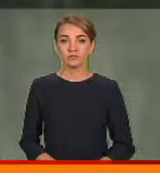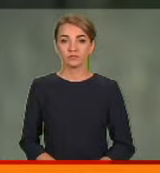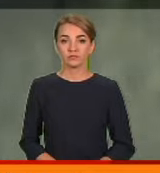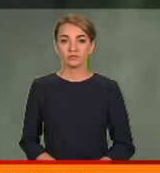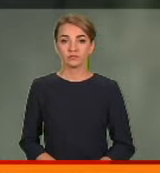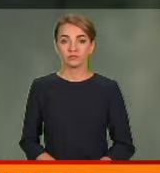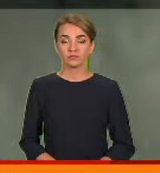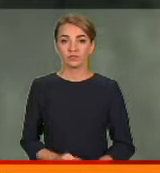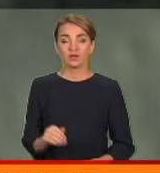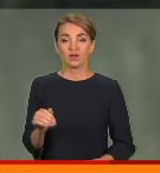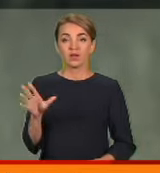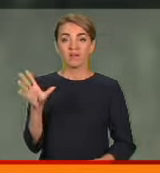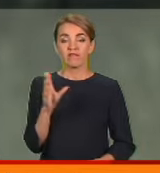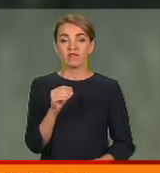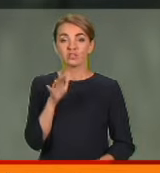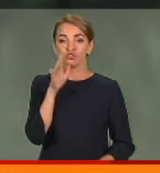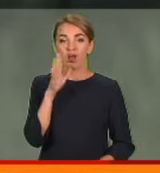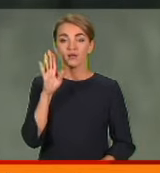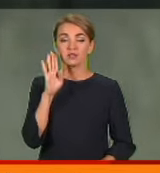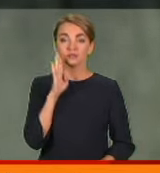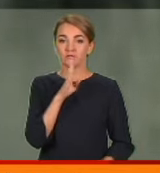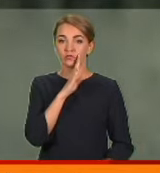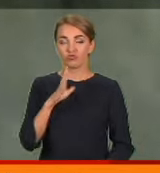Весь час чекала.